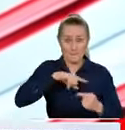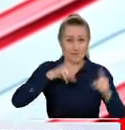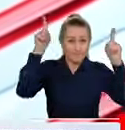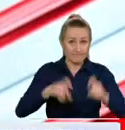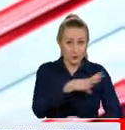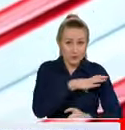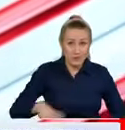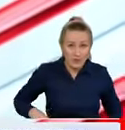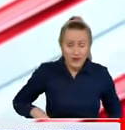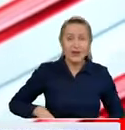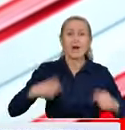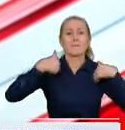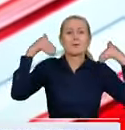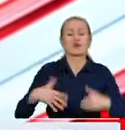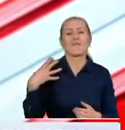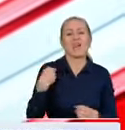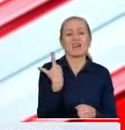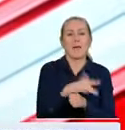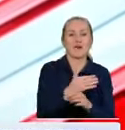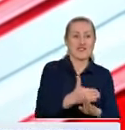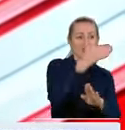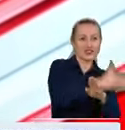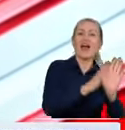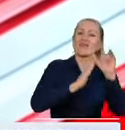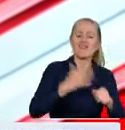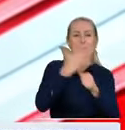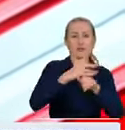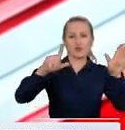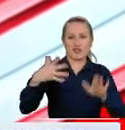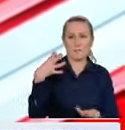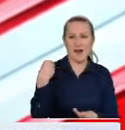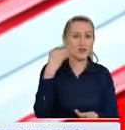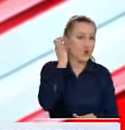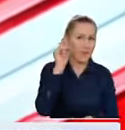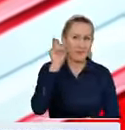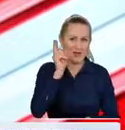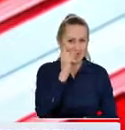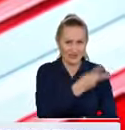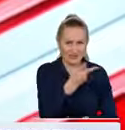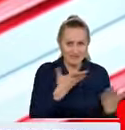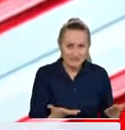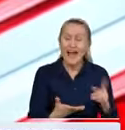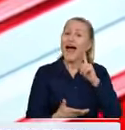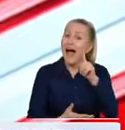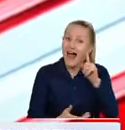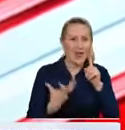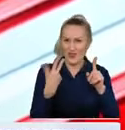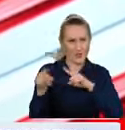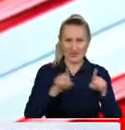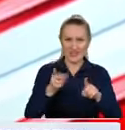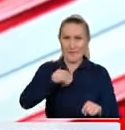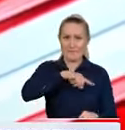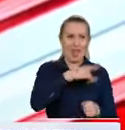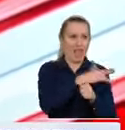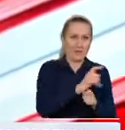w stanie obniżyć wiek emerytalny do 57 lat dla kobiet i mężczyzn, co nie oznacza, że emerytów będziemy wysyłać